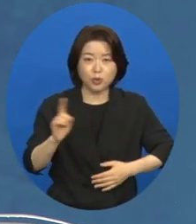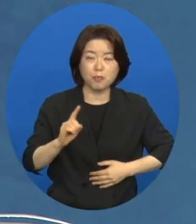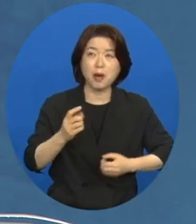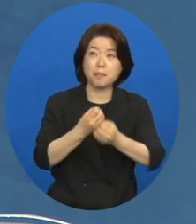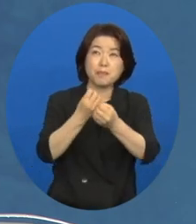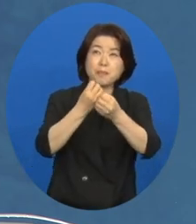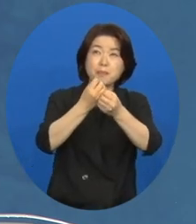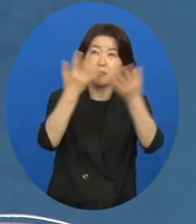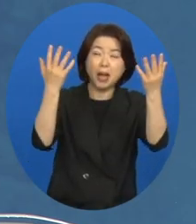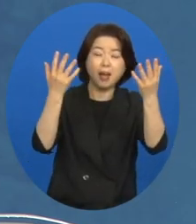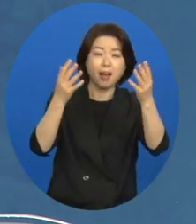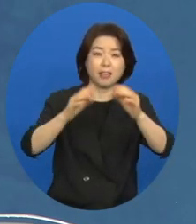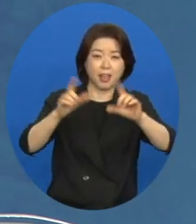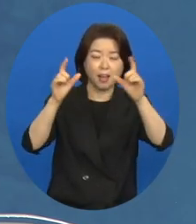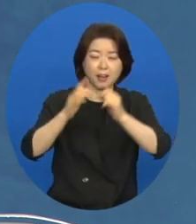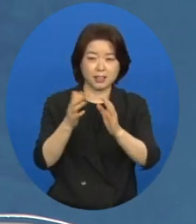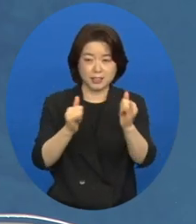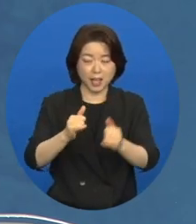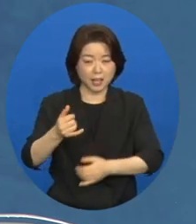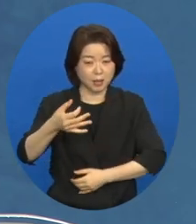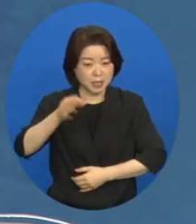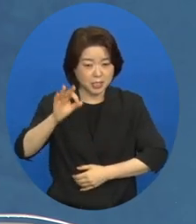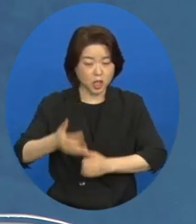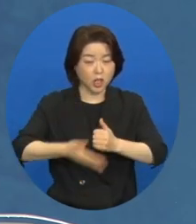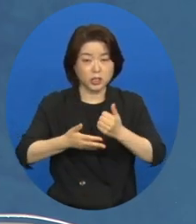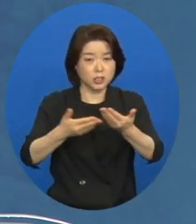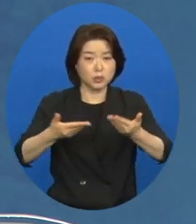칭찬과 인정이 아니었습니다.